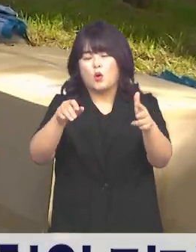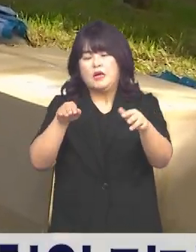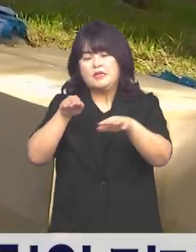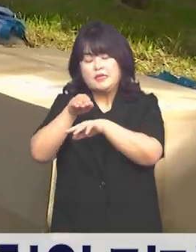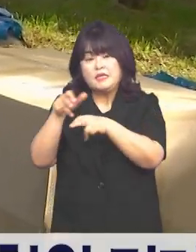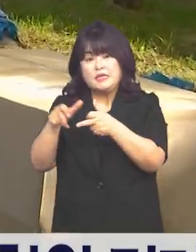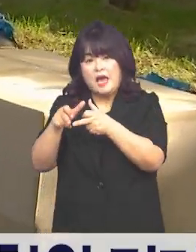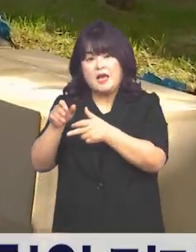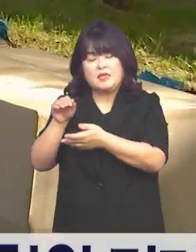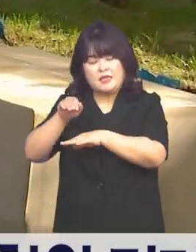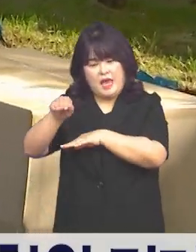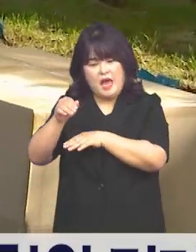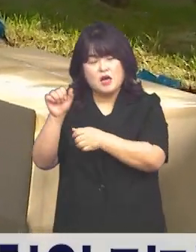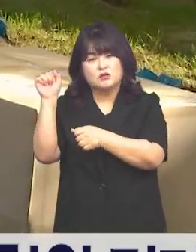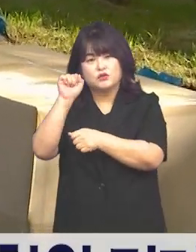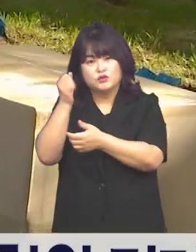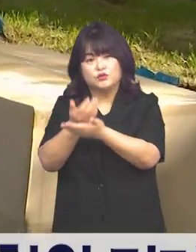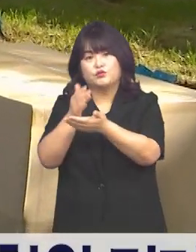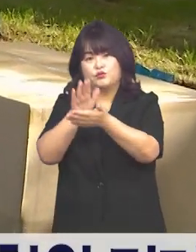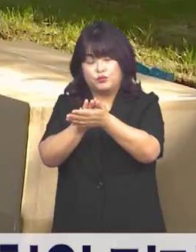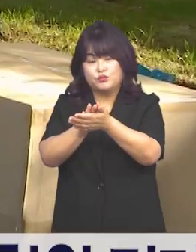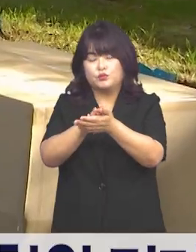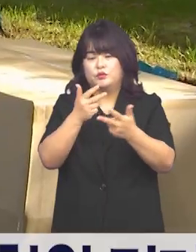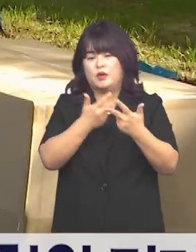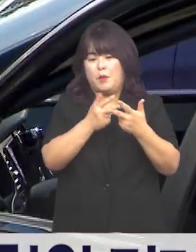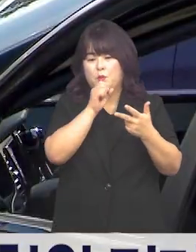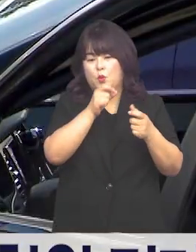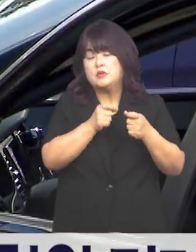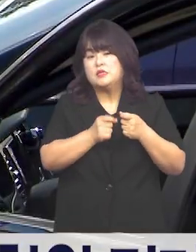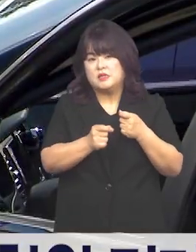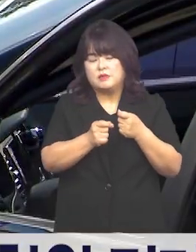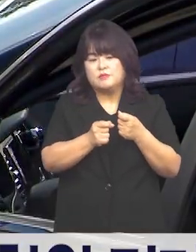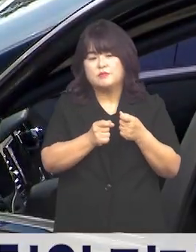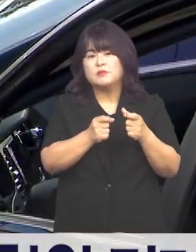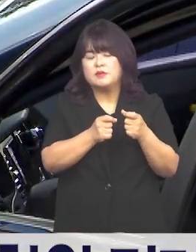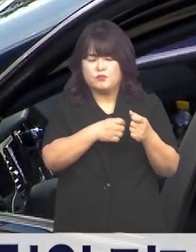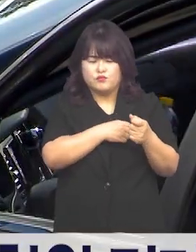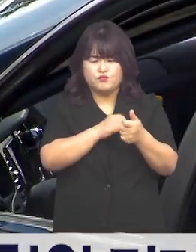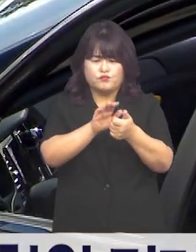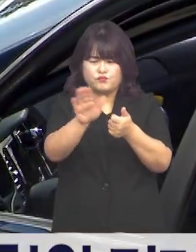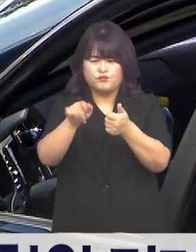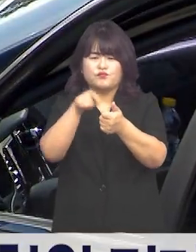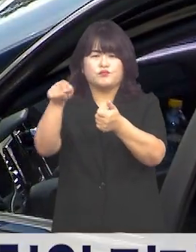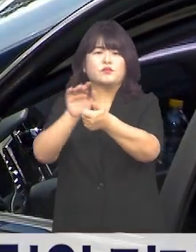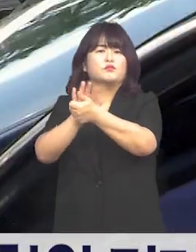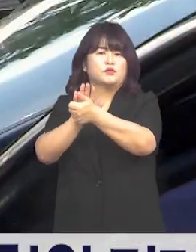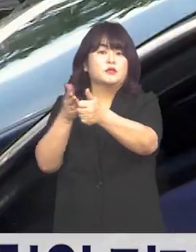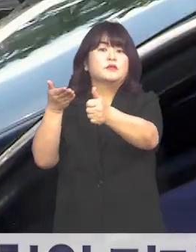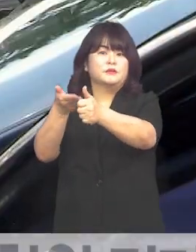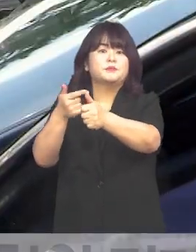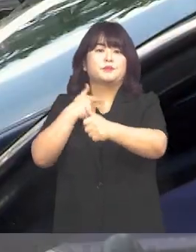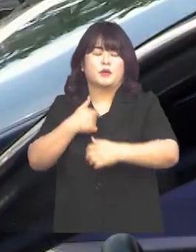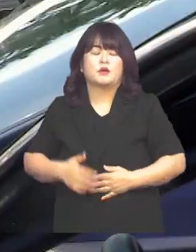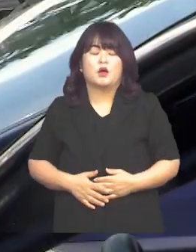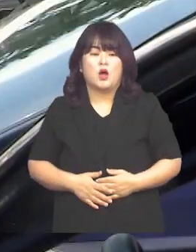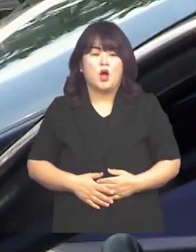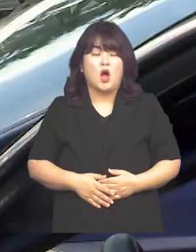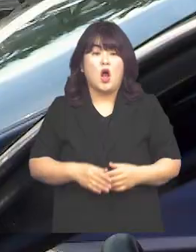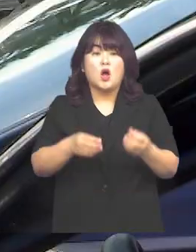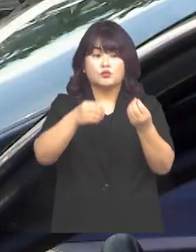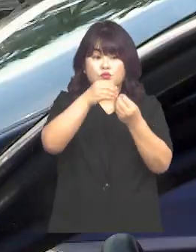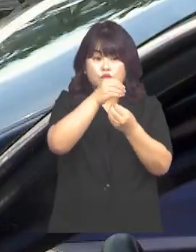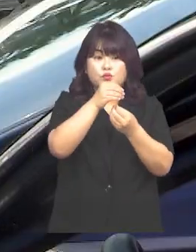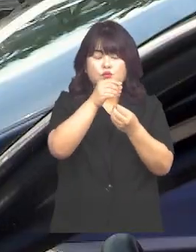무상점검 행사를 찾아 경기도 자동차 전문정비사업조합 용인시 지회조합원을 격려했습니다. 이날 행사는